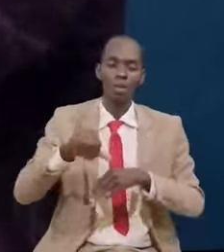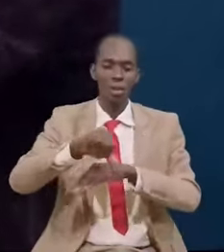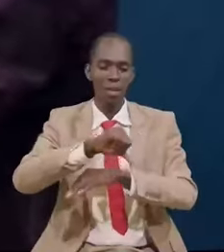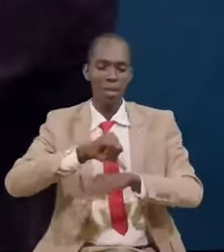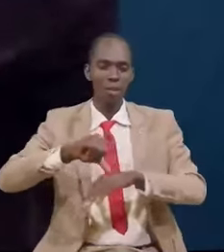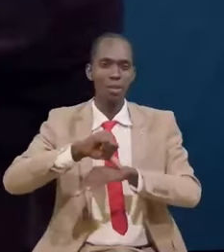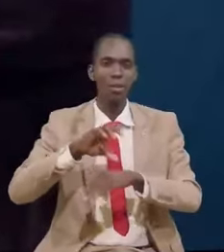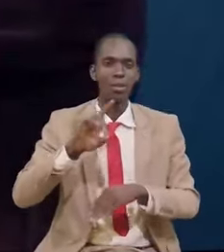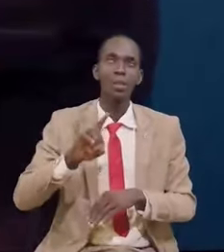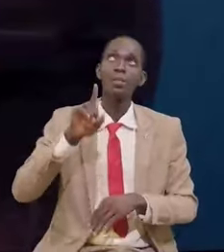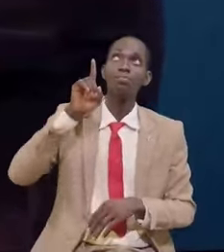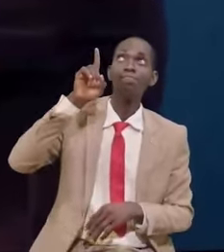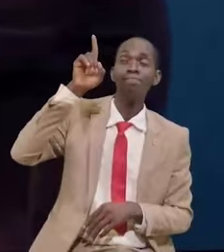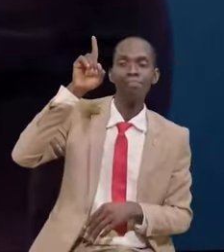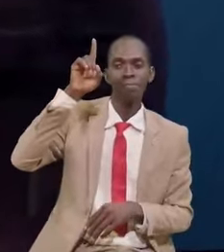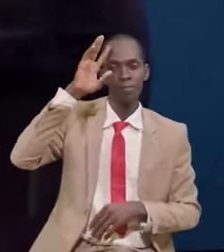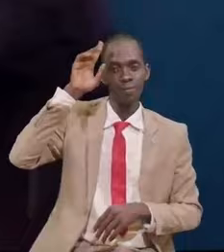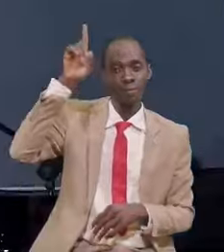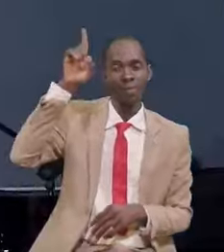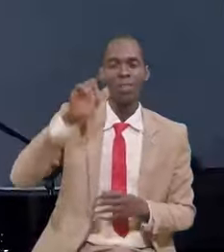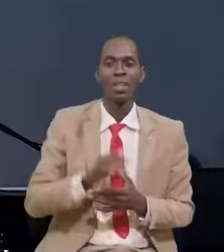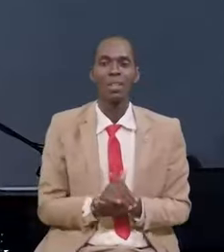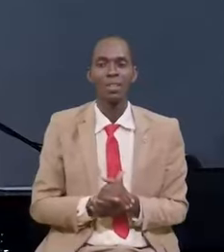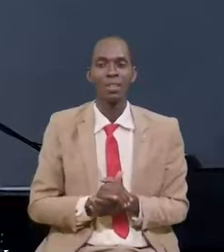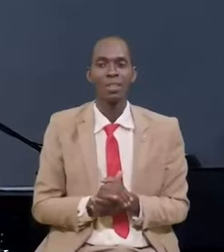vous savez comment Dieu a oint.